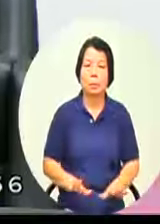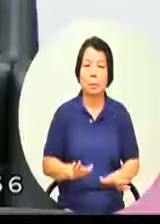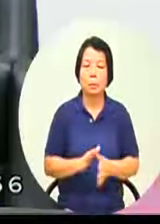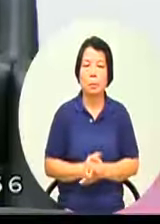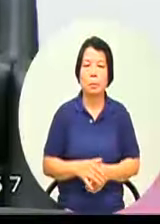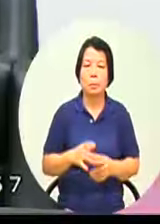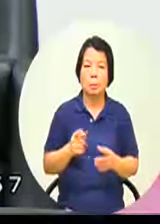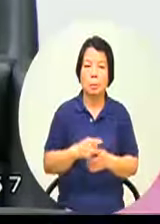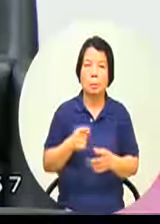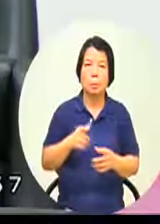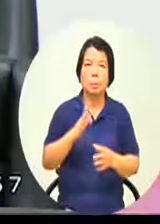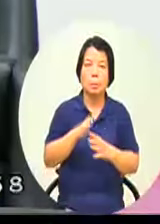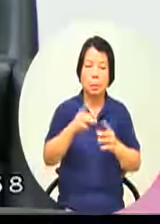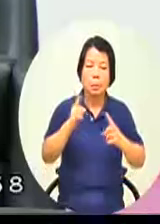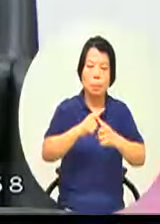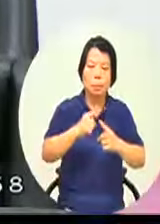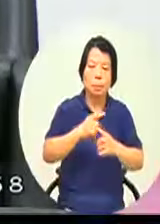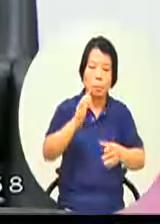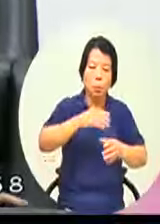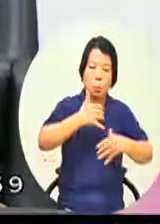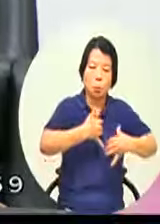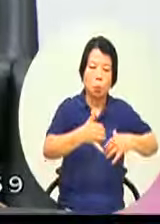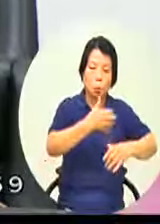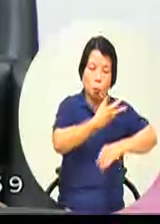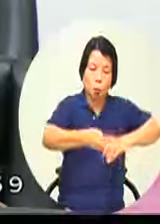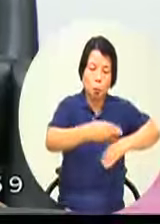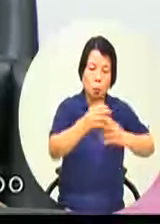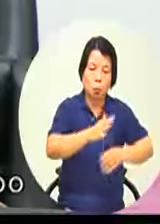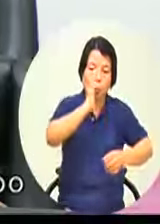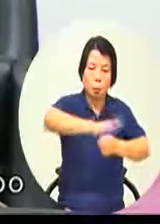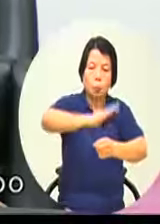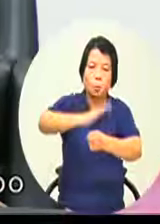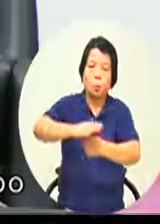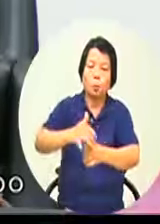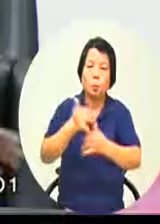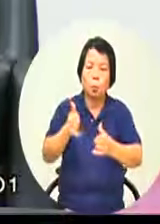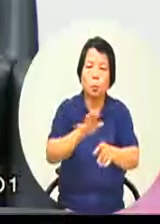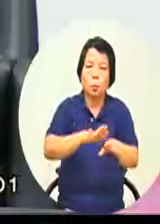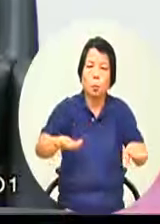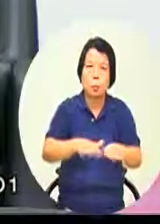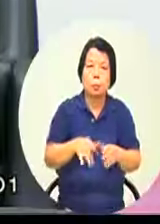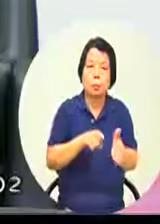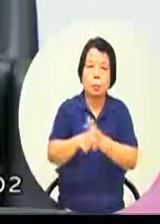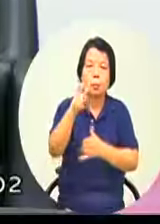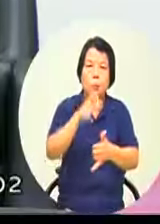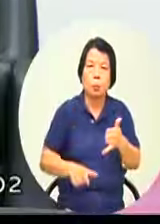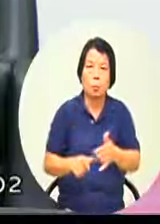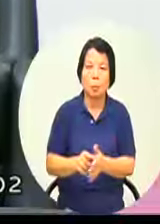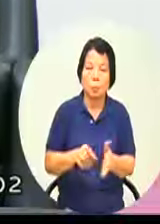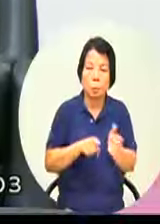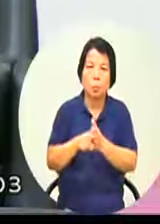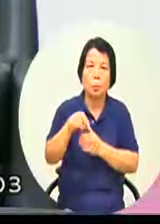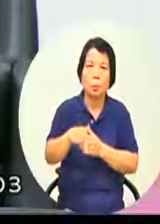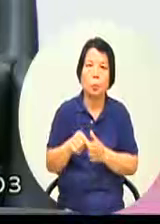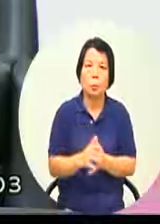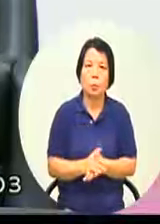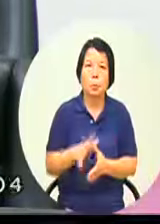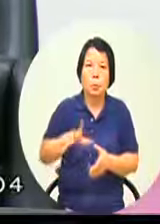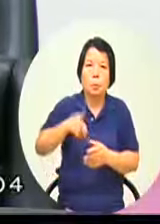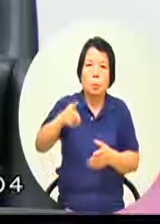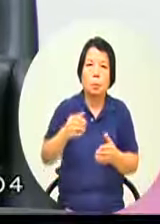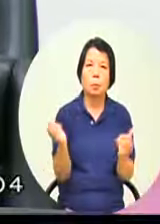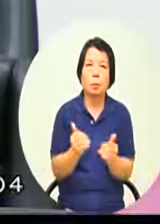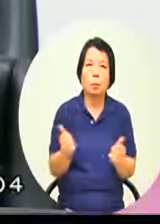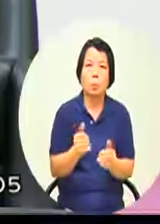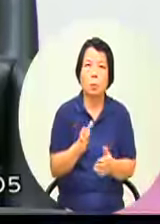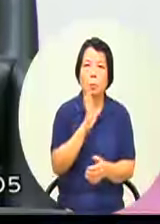孔盖，虽然说我们现在公务局有成立一个路评专案，但是最直接的而且是第一问题遇